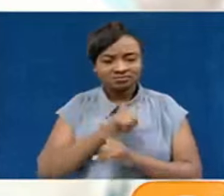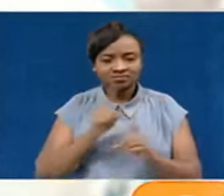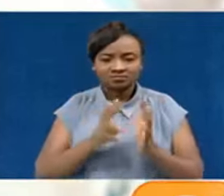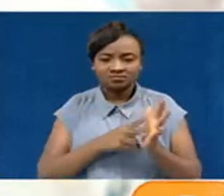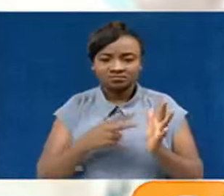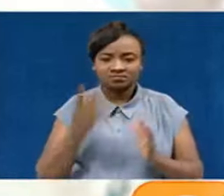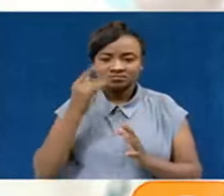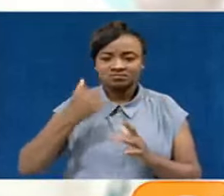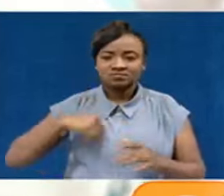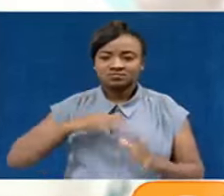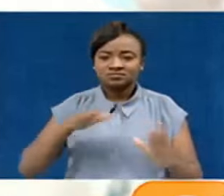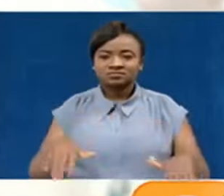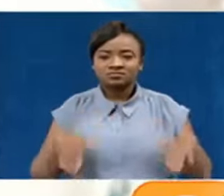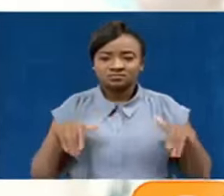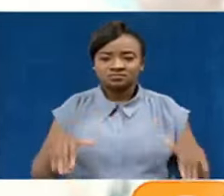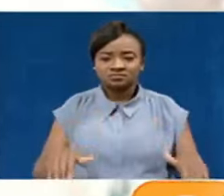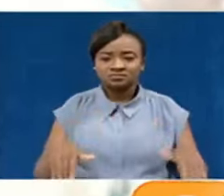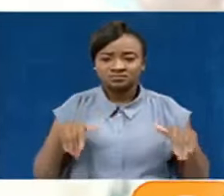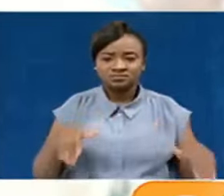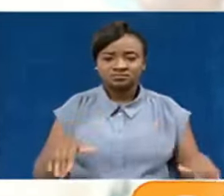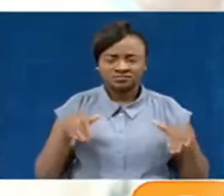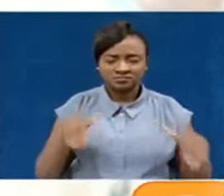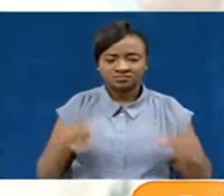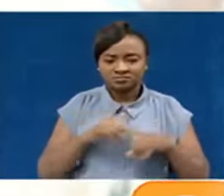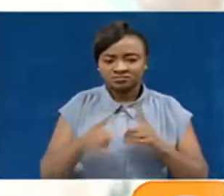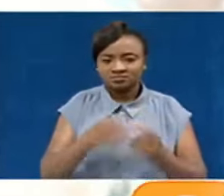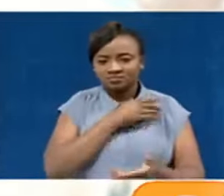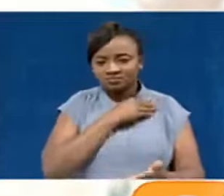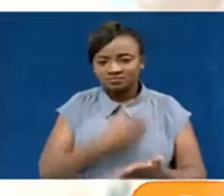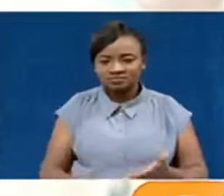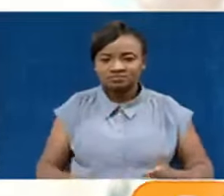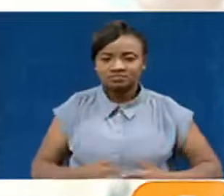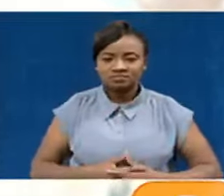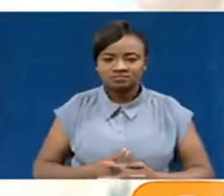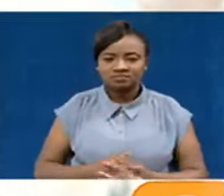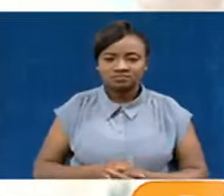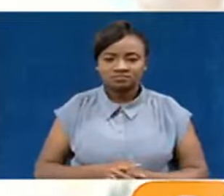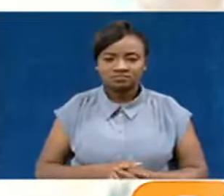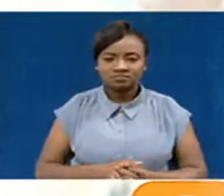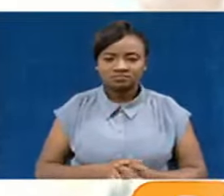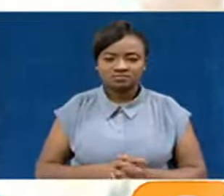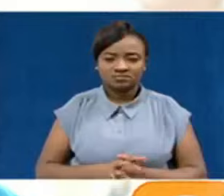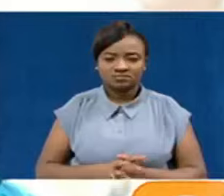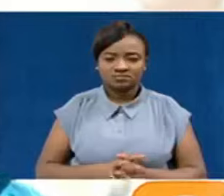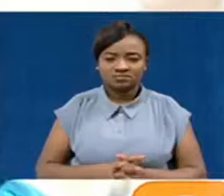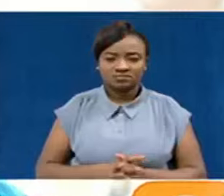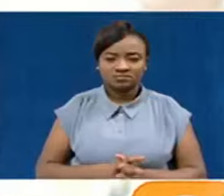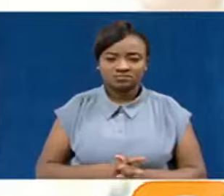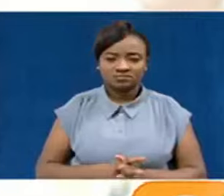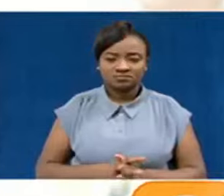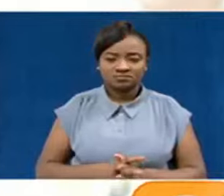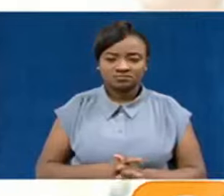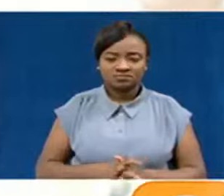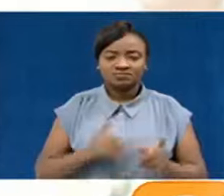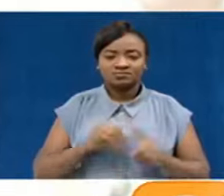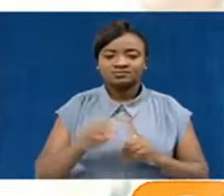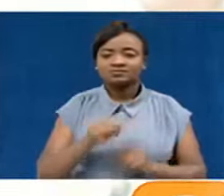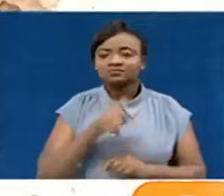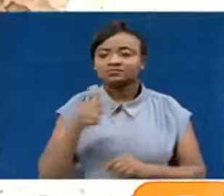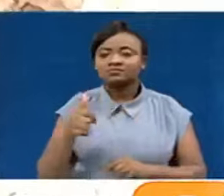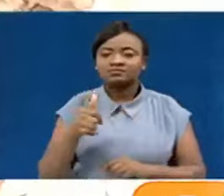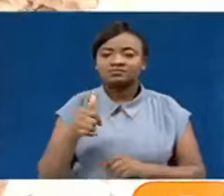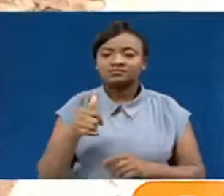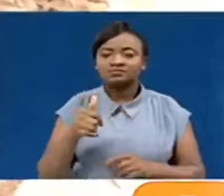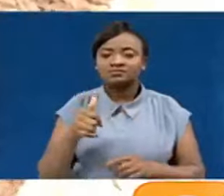mpaka tukachoka. Tunaambia tungojeni. Cluster kila wakati. Tunaambia tutapelekwa cluster, na hiyo cluster haijakuwa